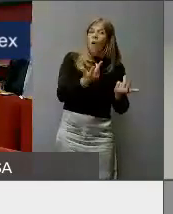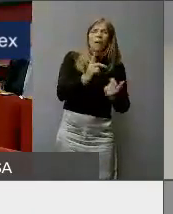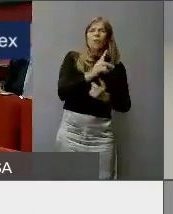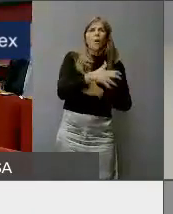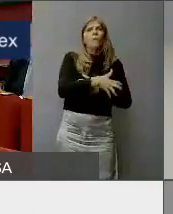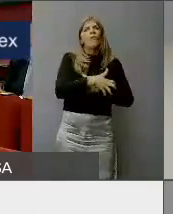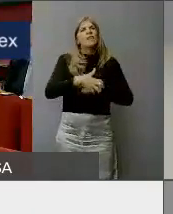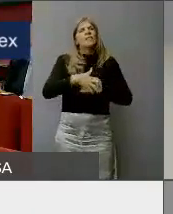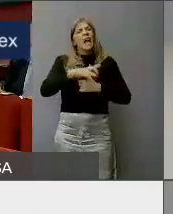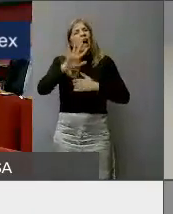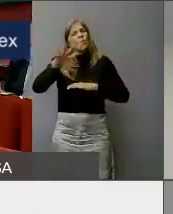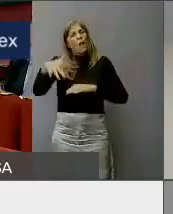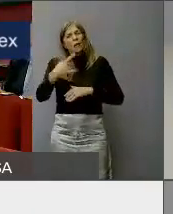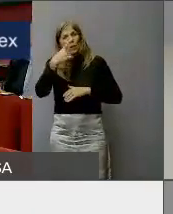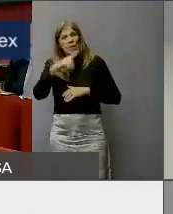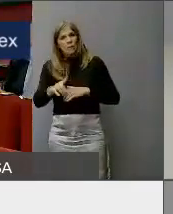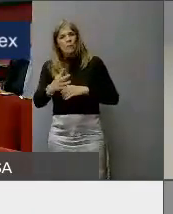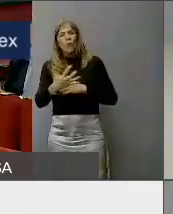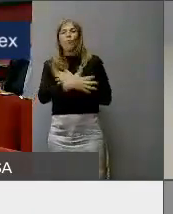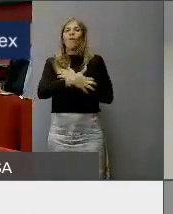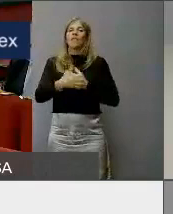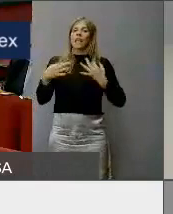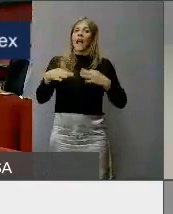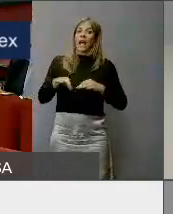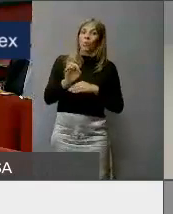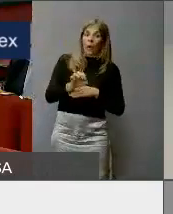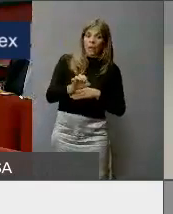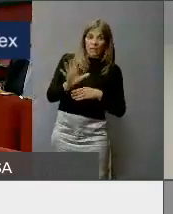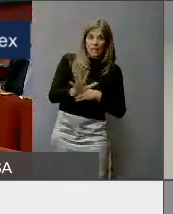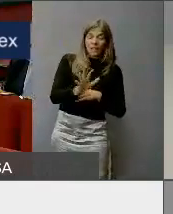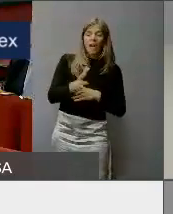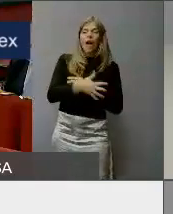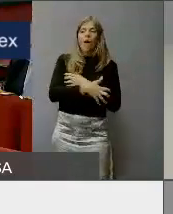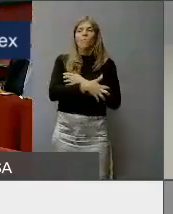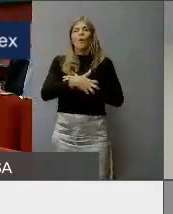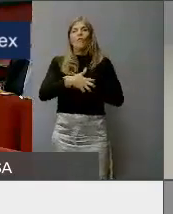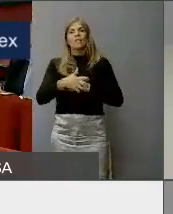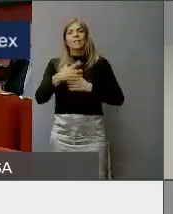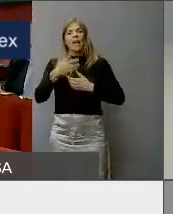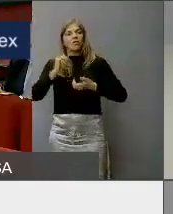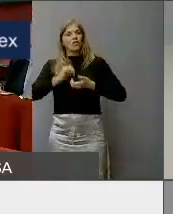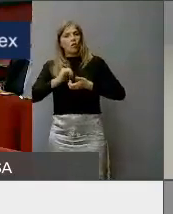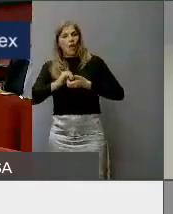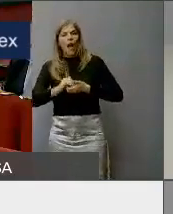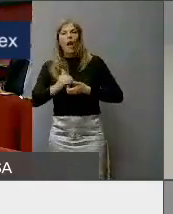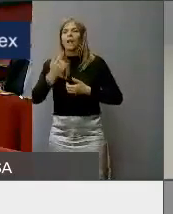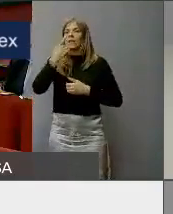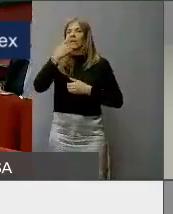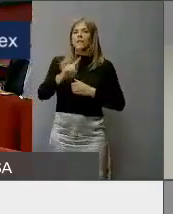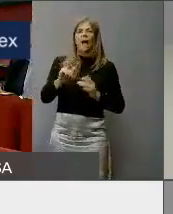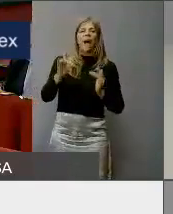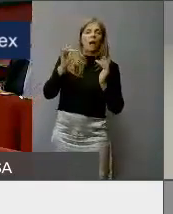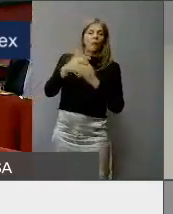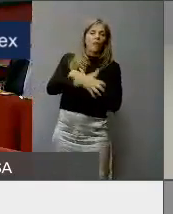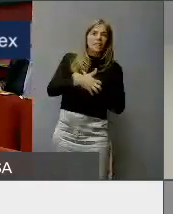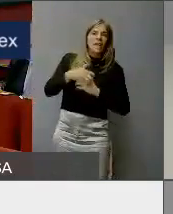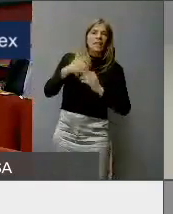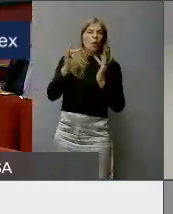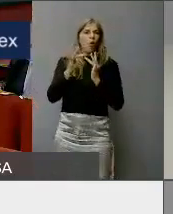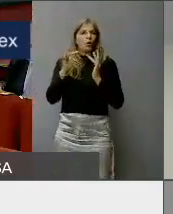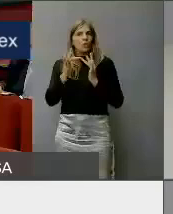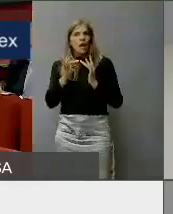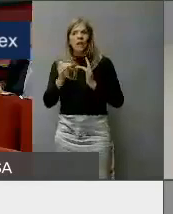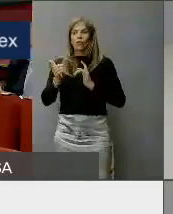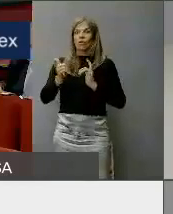altro tipo educativa povertà sociale povertà di contatti può vantare i rilazi errori e la